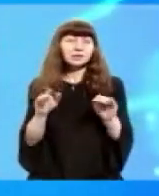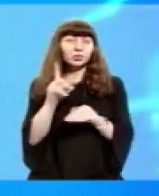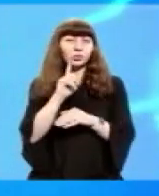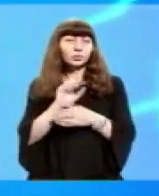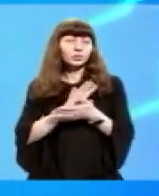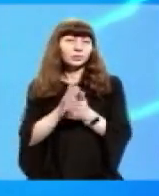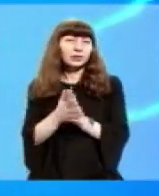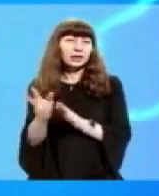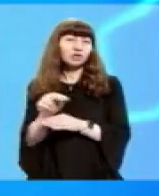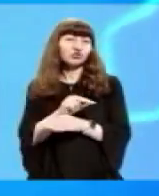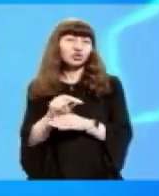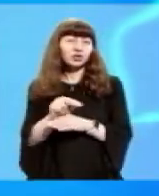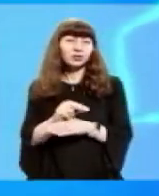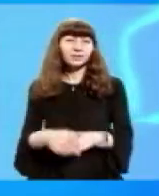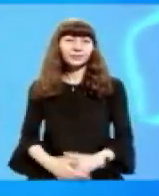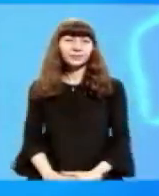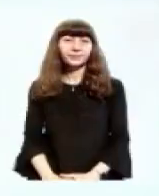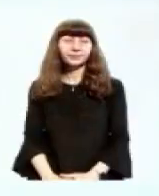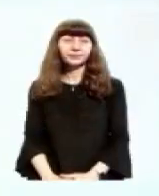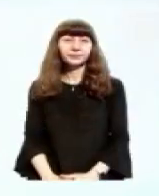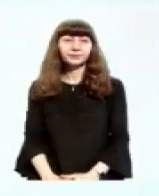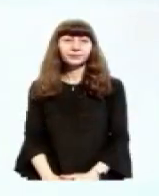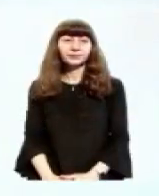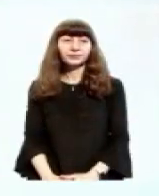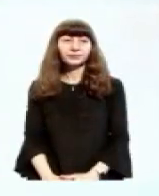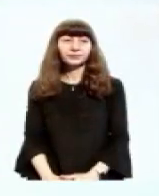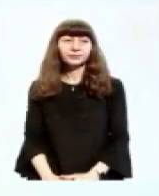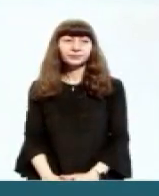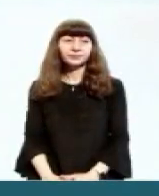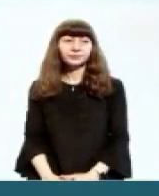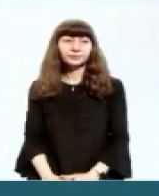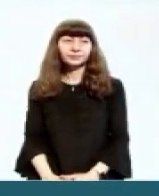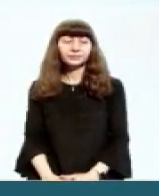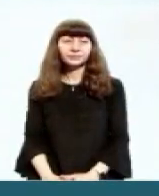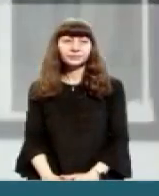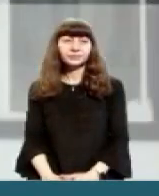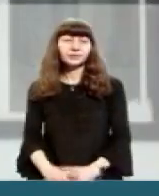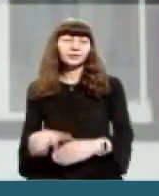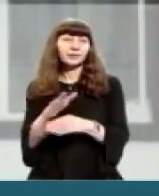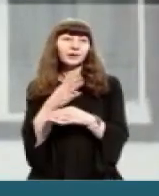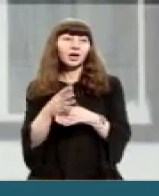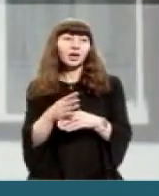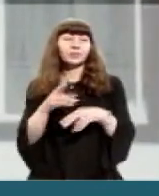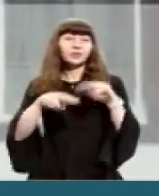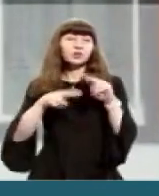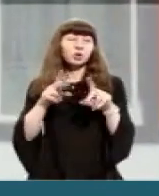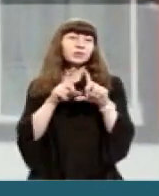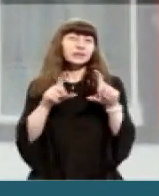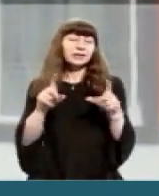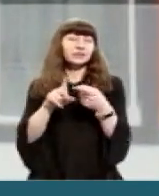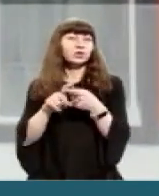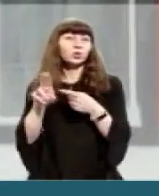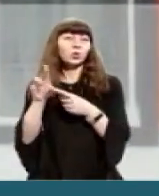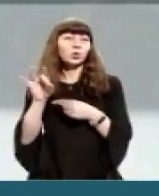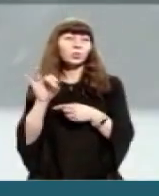комфортные условия для лечения и пребывания. Отдельно стоящее здание, инфекционный корпус